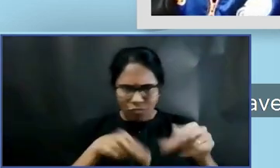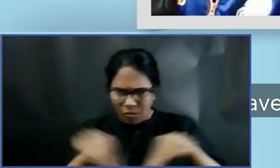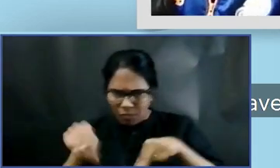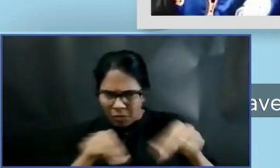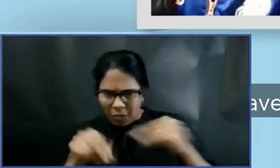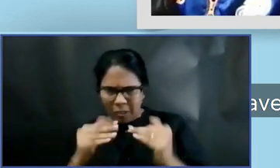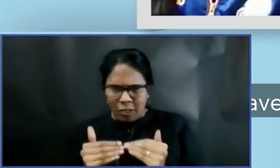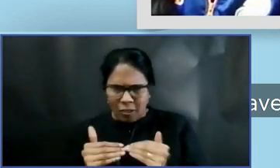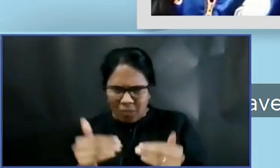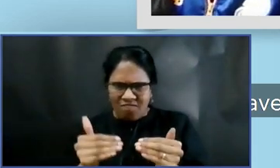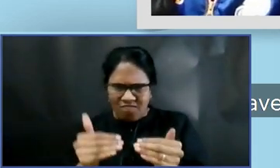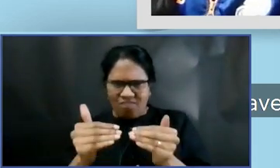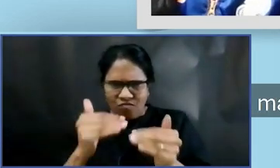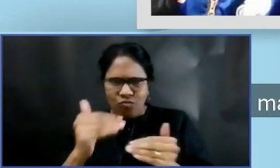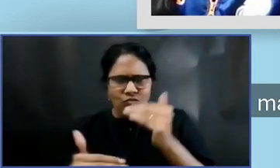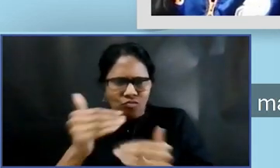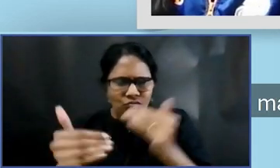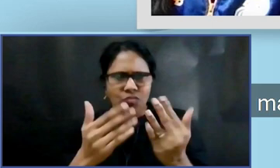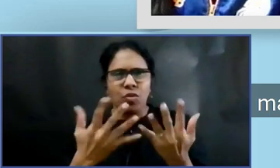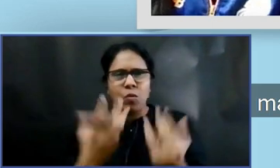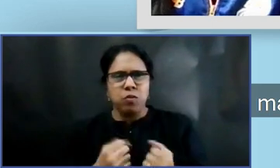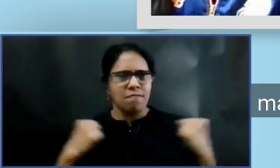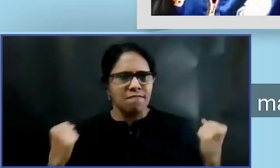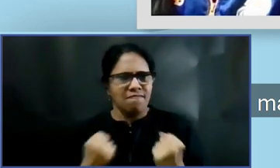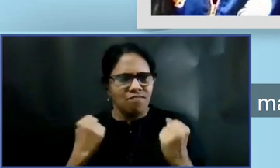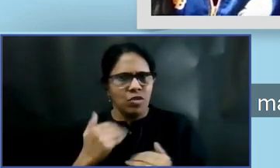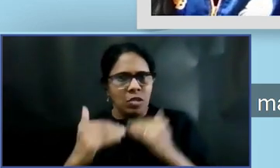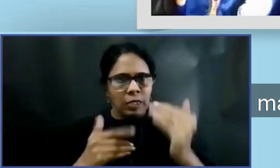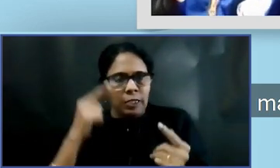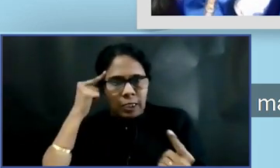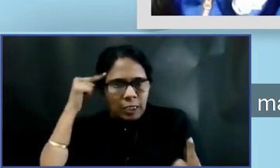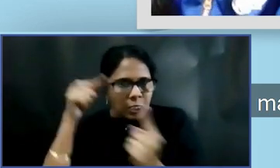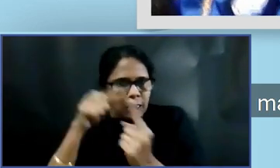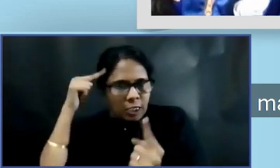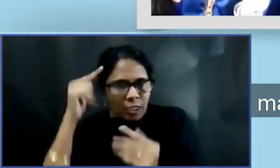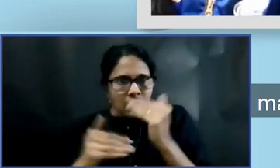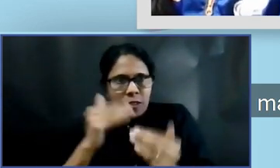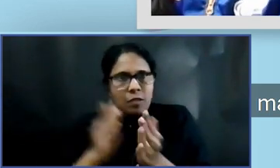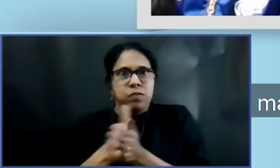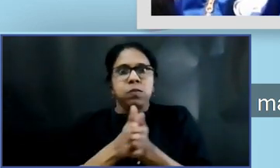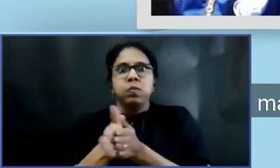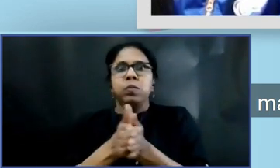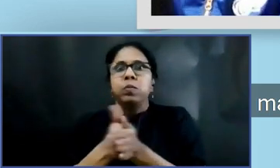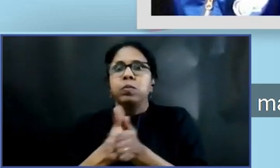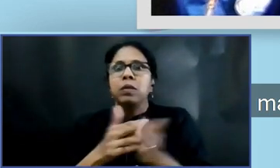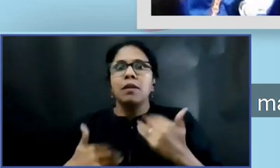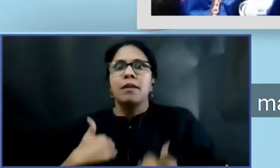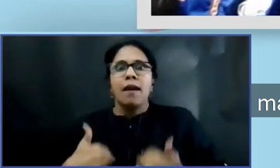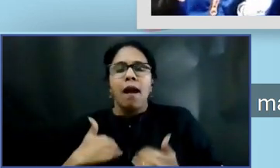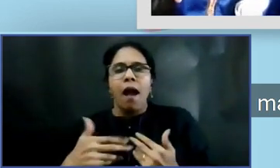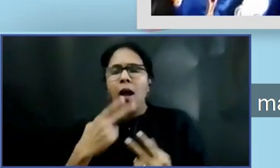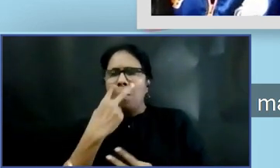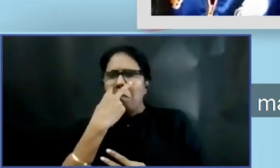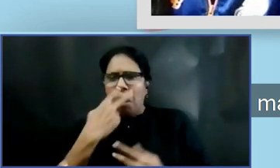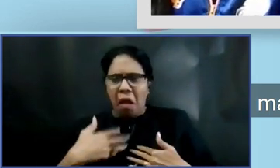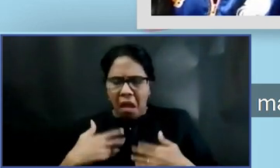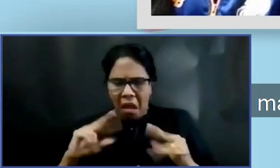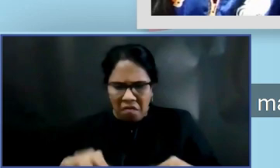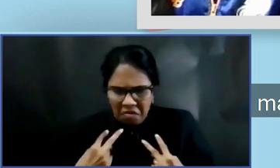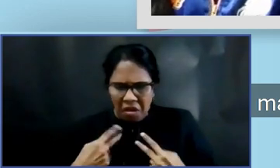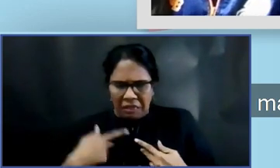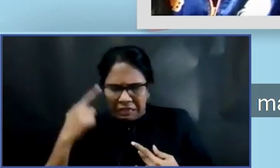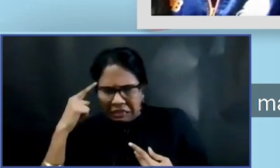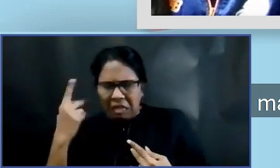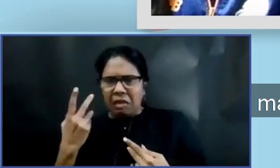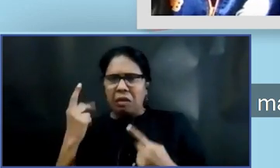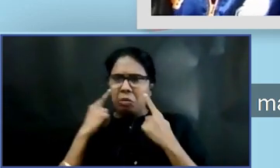का जाके कुछ कर पाएंगे और खेलना है ये सोच के अगर हम खेलेंगे तो हम ब्लाइंड है क्या साइटेड है इसमें कुछ